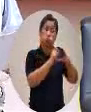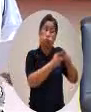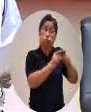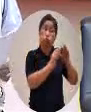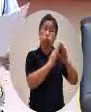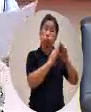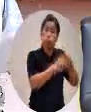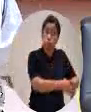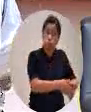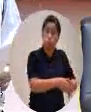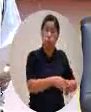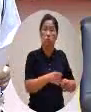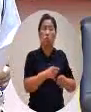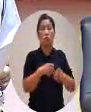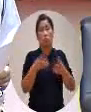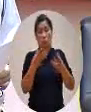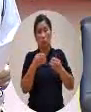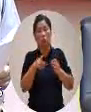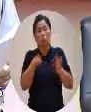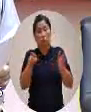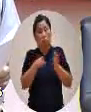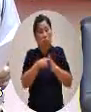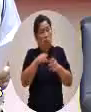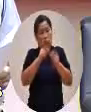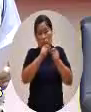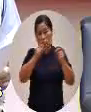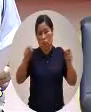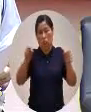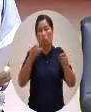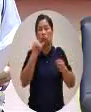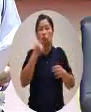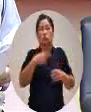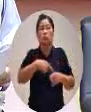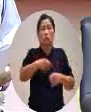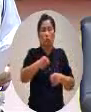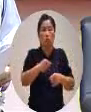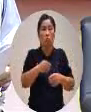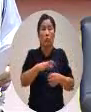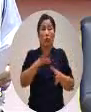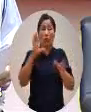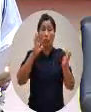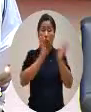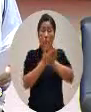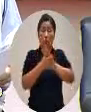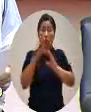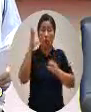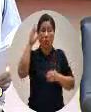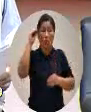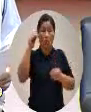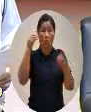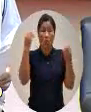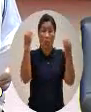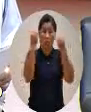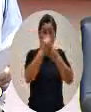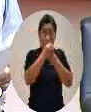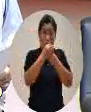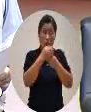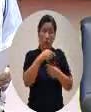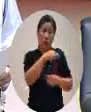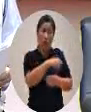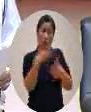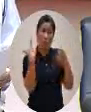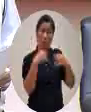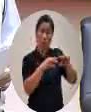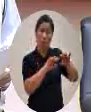普通都是一個當我面目那麼呢他當我們的面目他的誤導他是做的東西結果